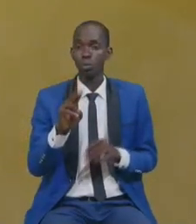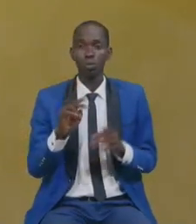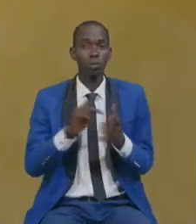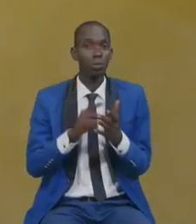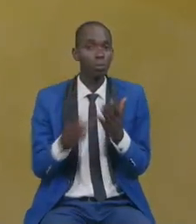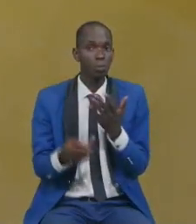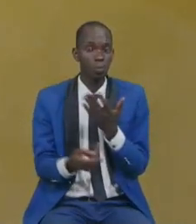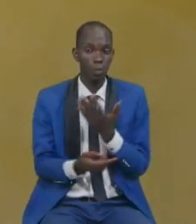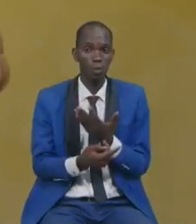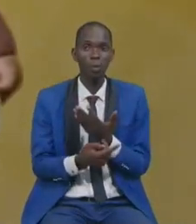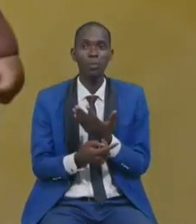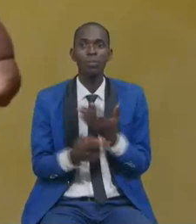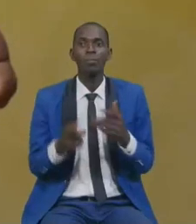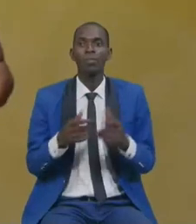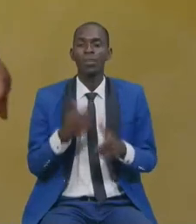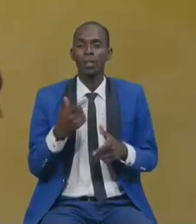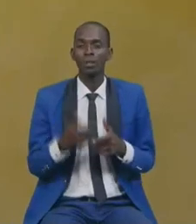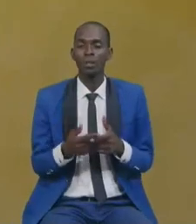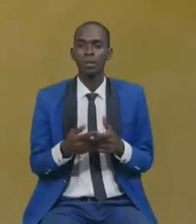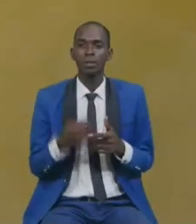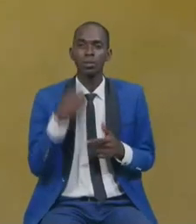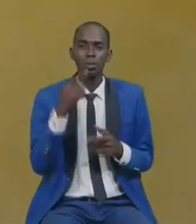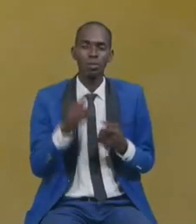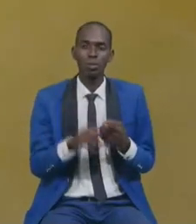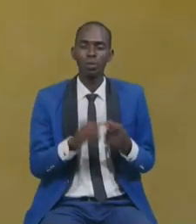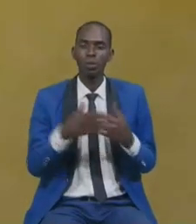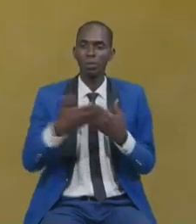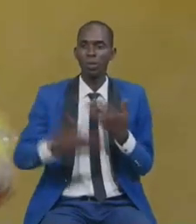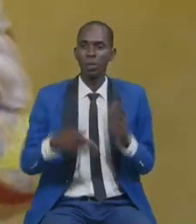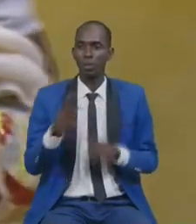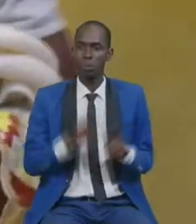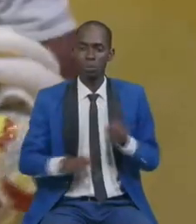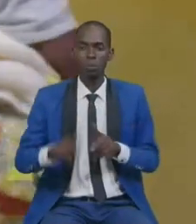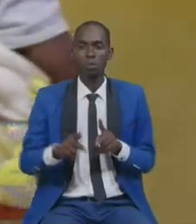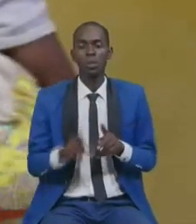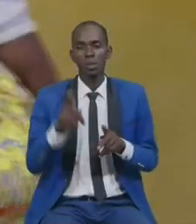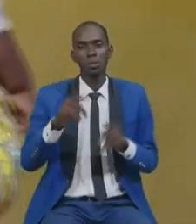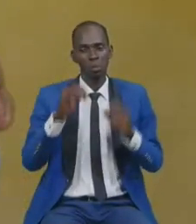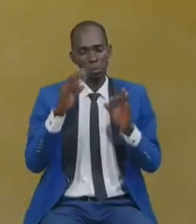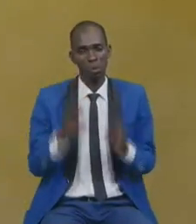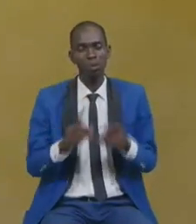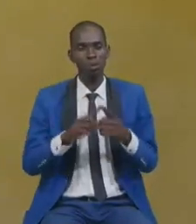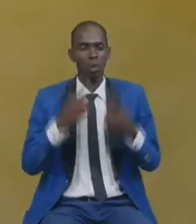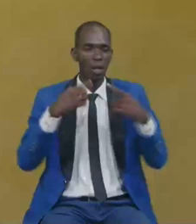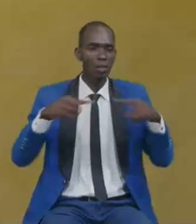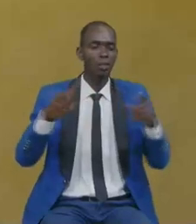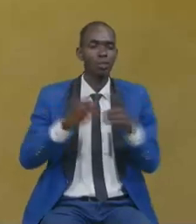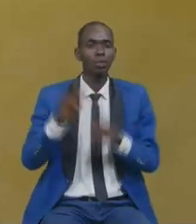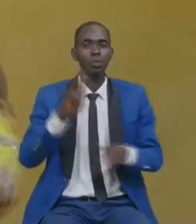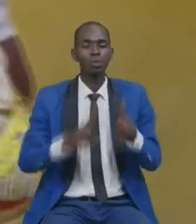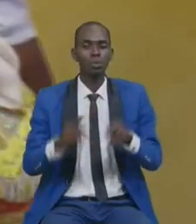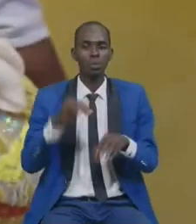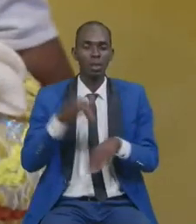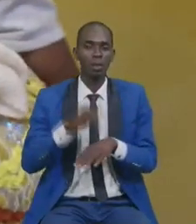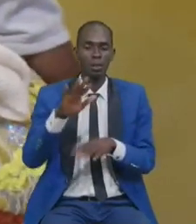j'ai invité des gens pour la croisade. J'ai commencé à parler des gens.